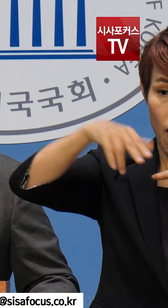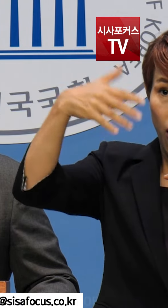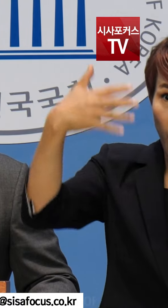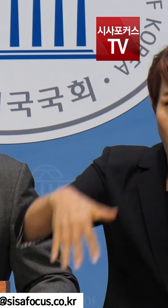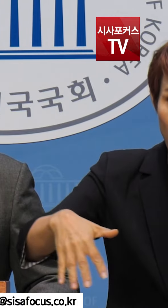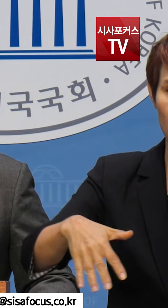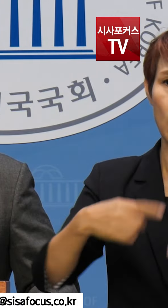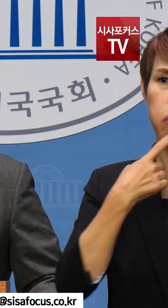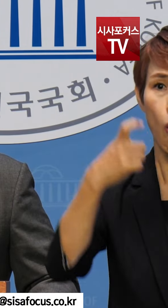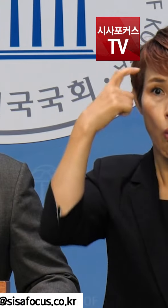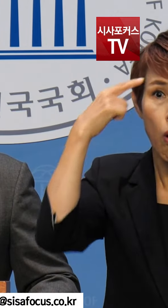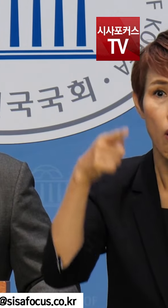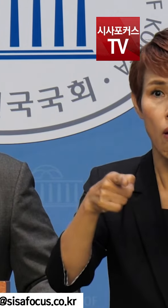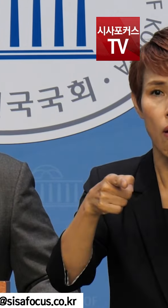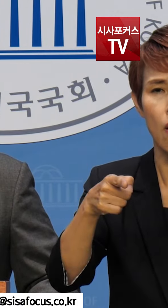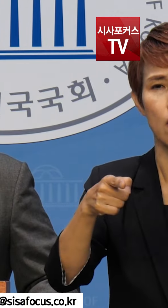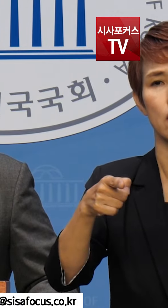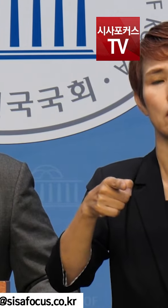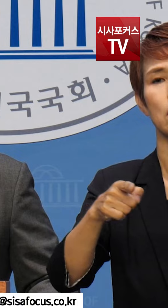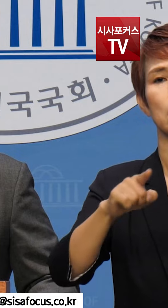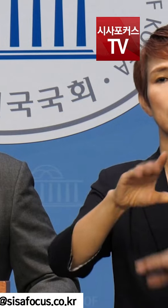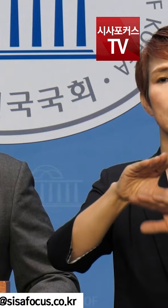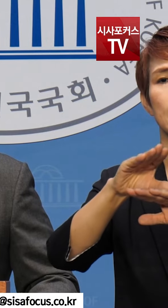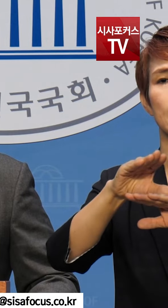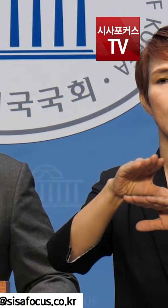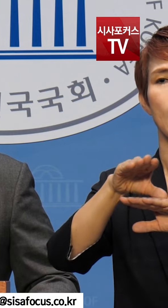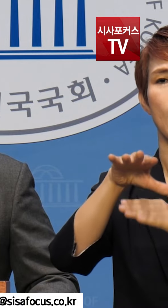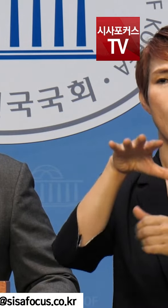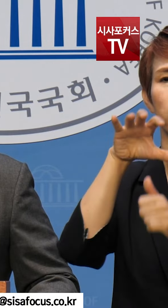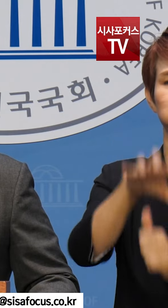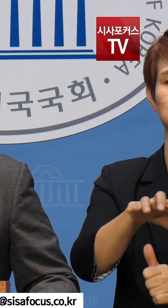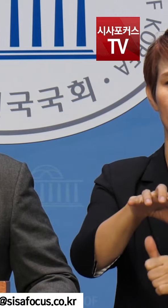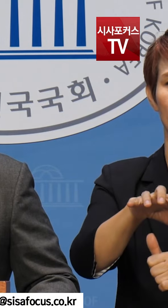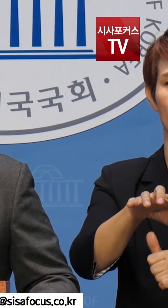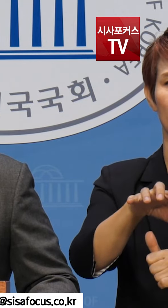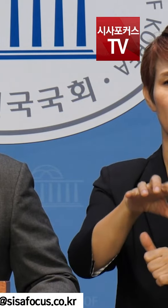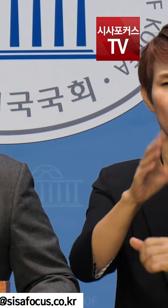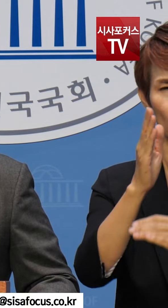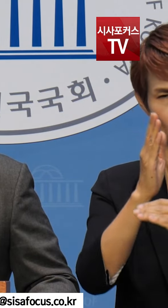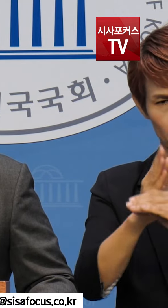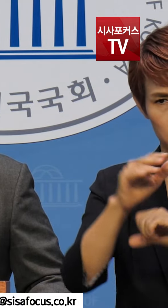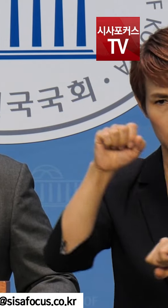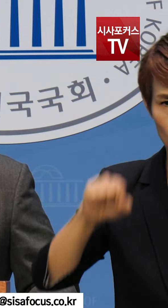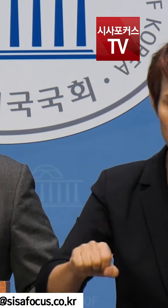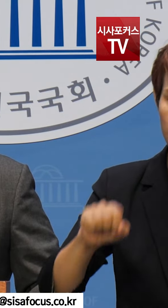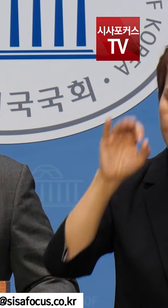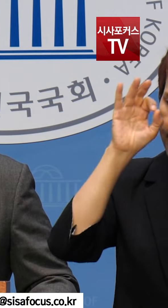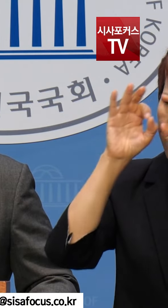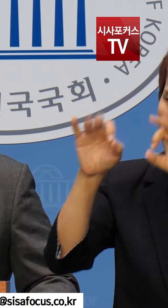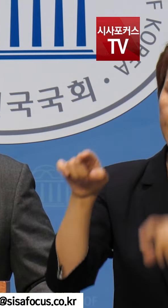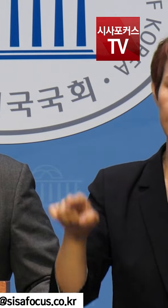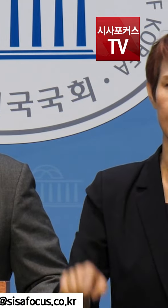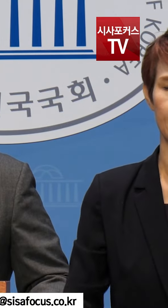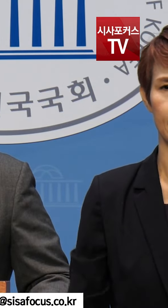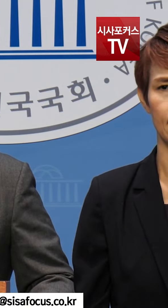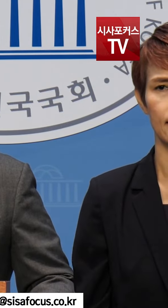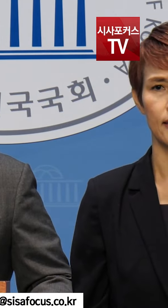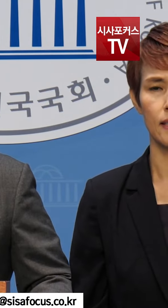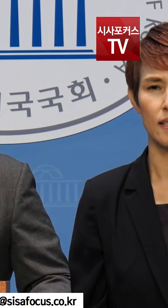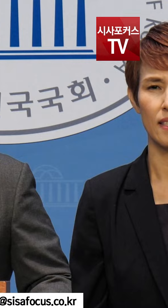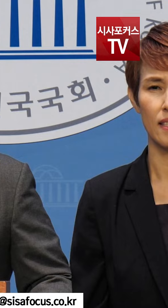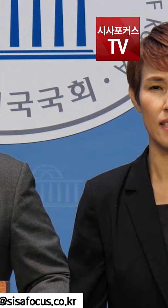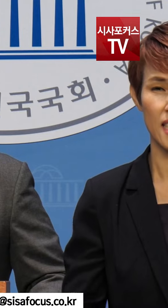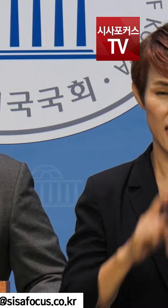않았는데 벌써부터 언론 통제, 언론 길들이기에 나서는 모양새입니다.